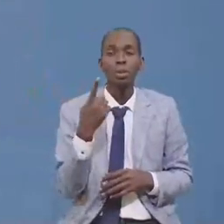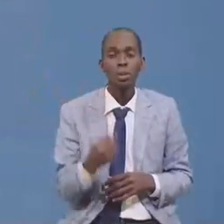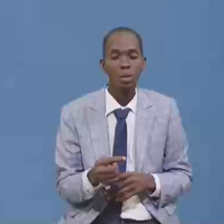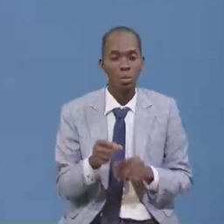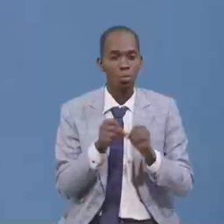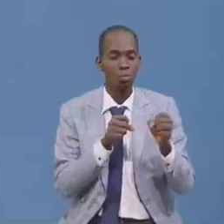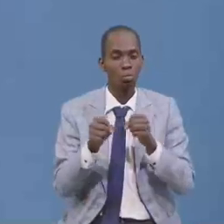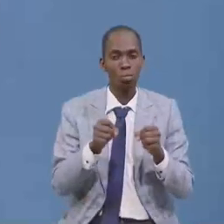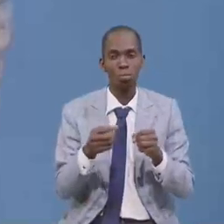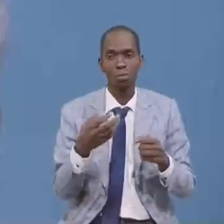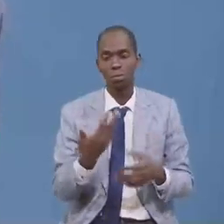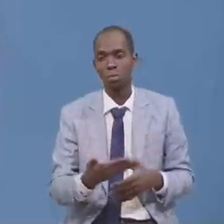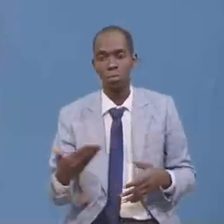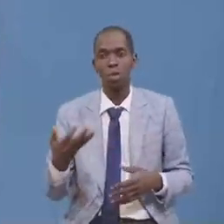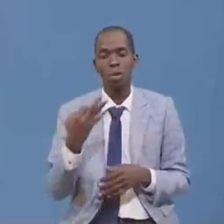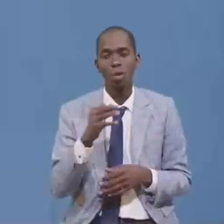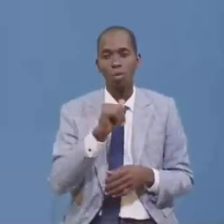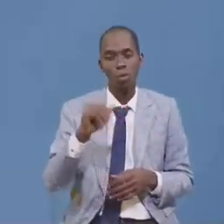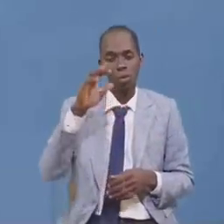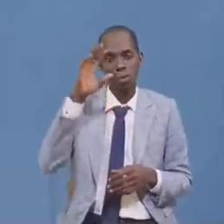L'arme de la sentinelle.